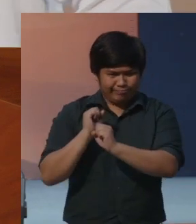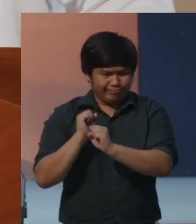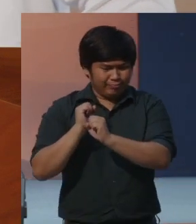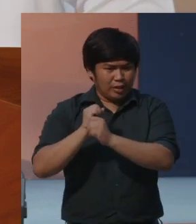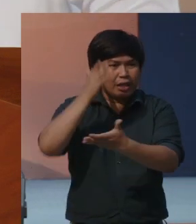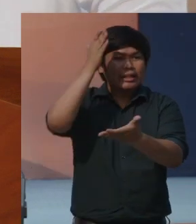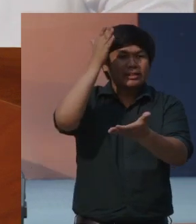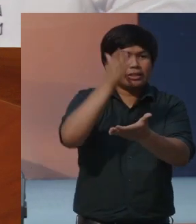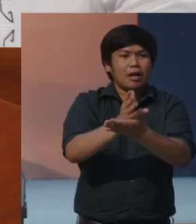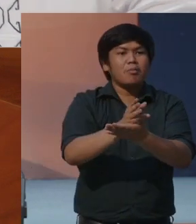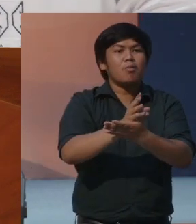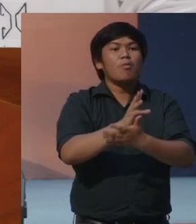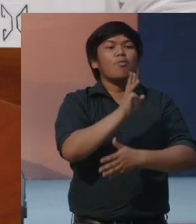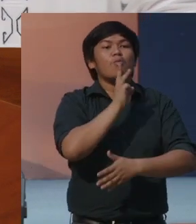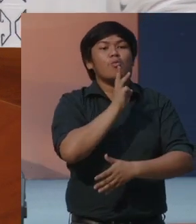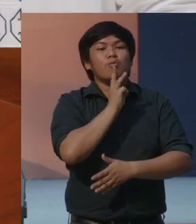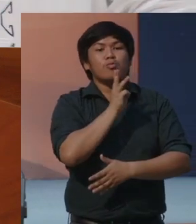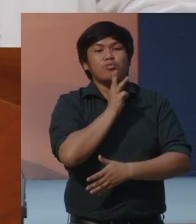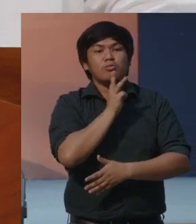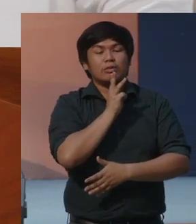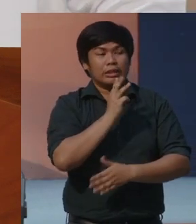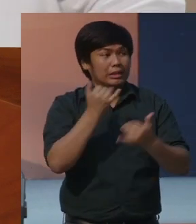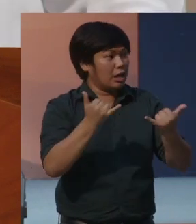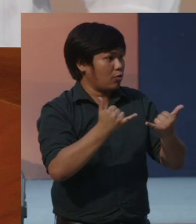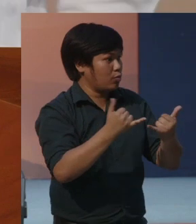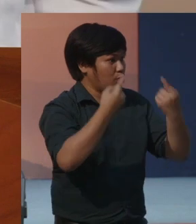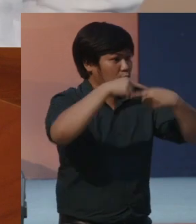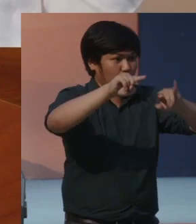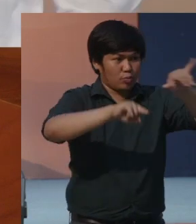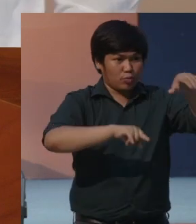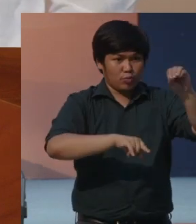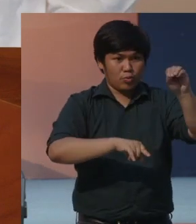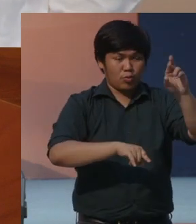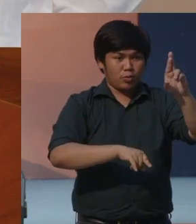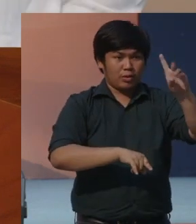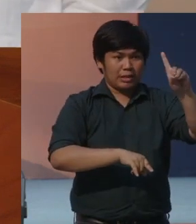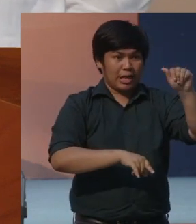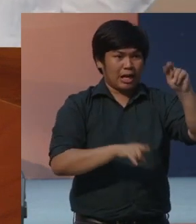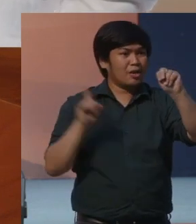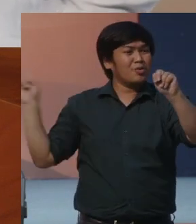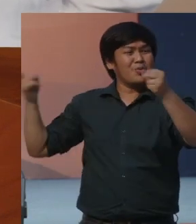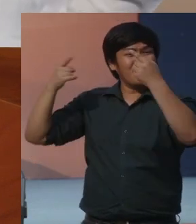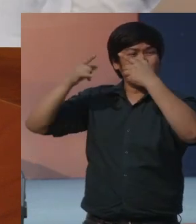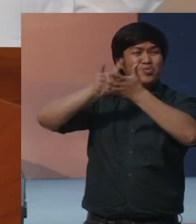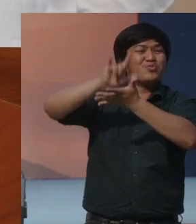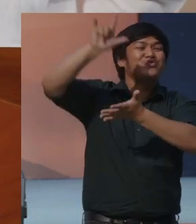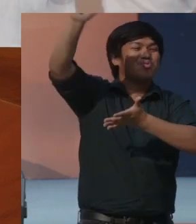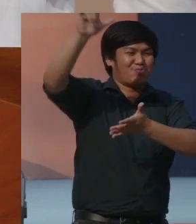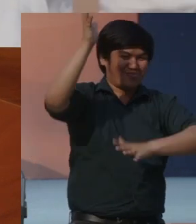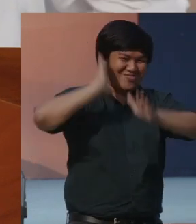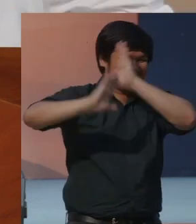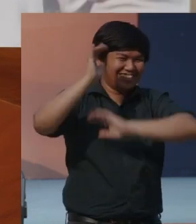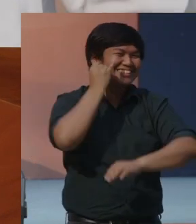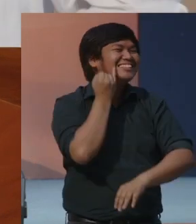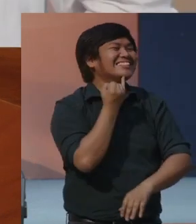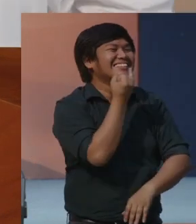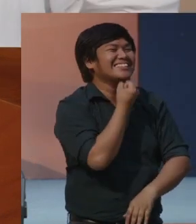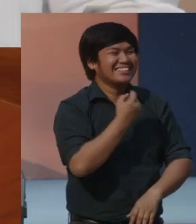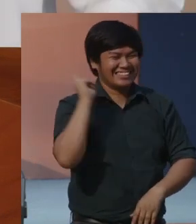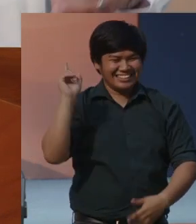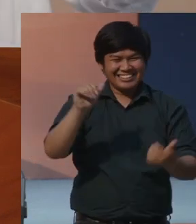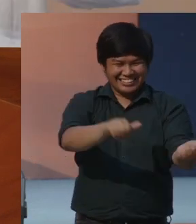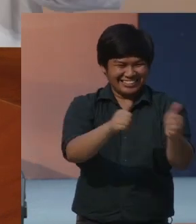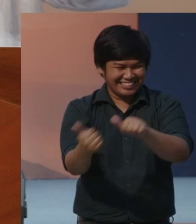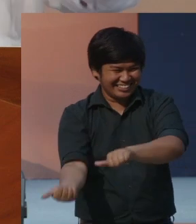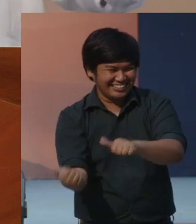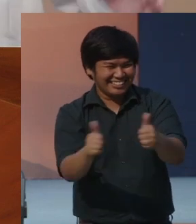yung River Jordan, kung pupunta po kayo ngayon doon, nakarating na po ako once sa Holy Land, nagbaptize po kami